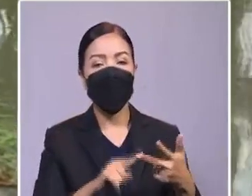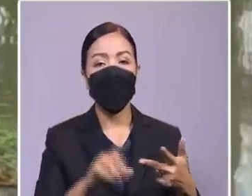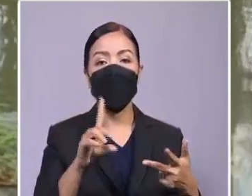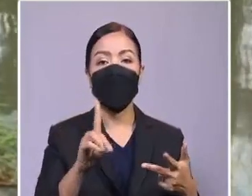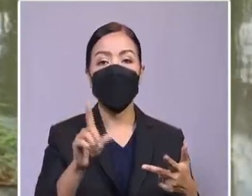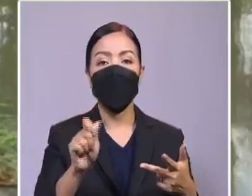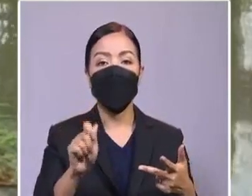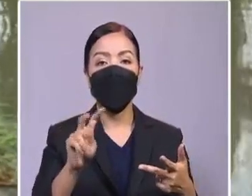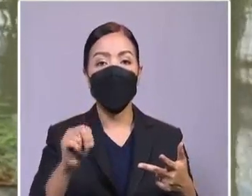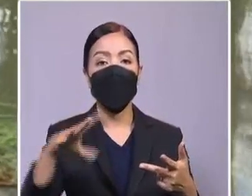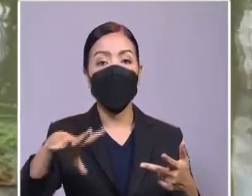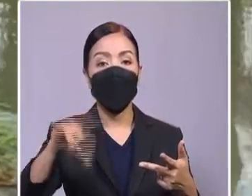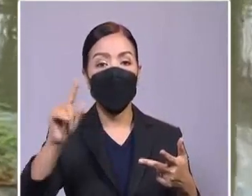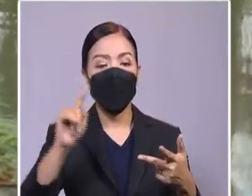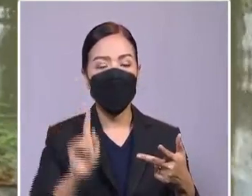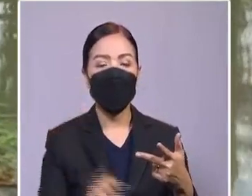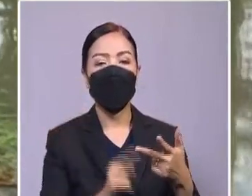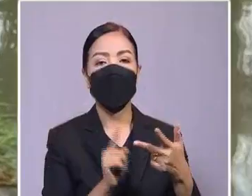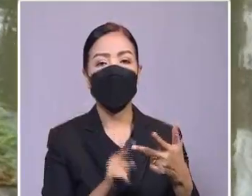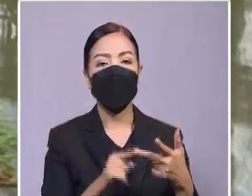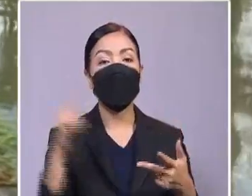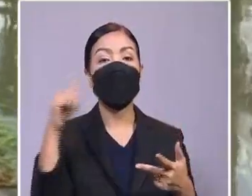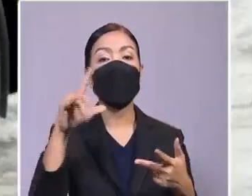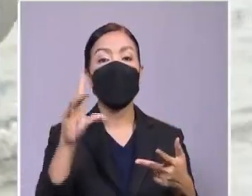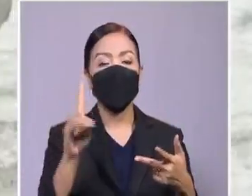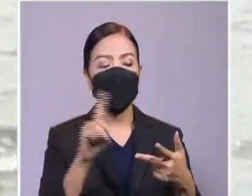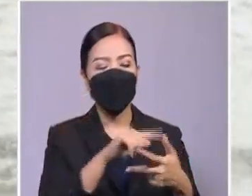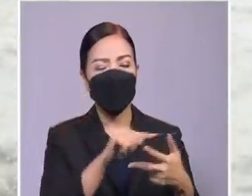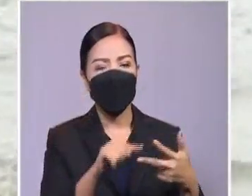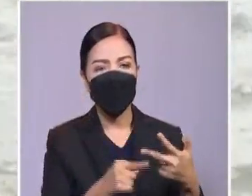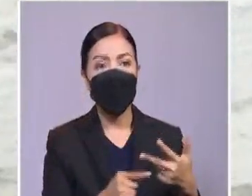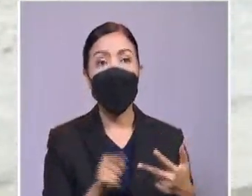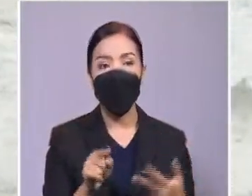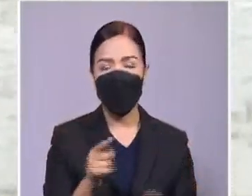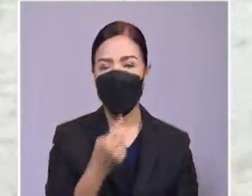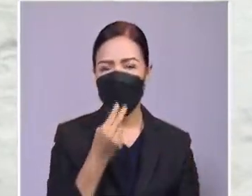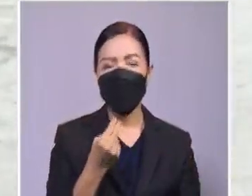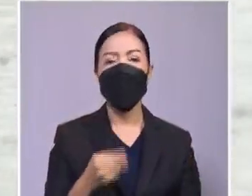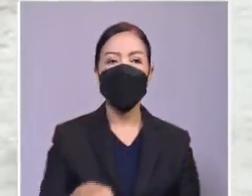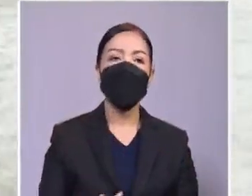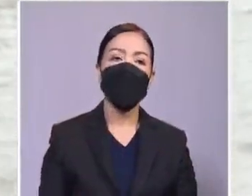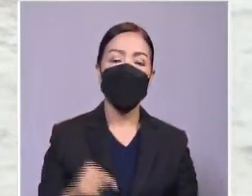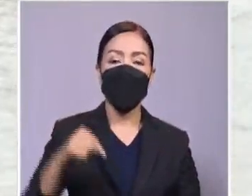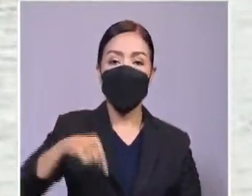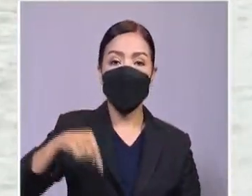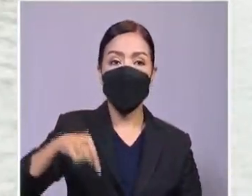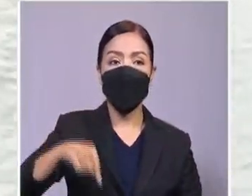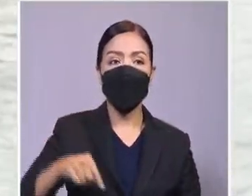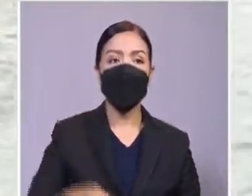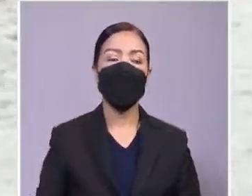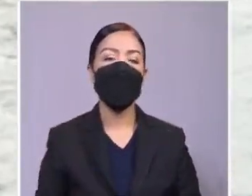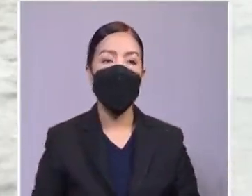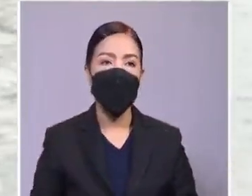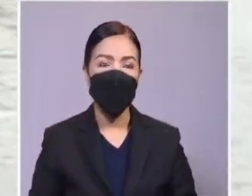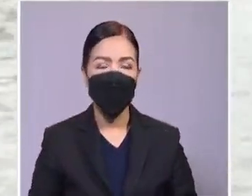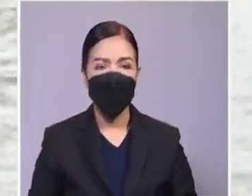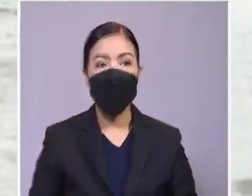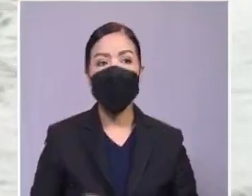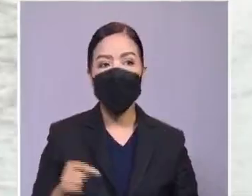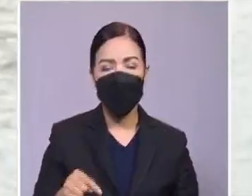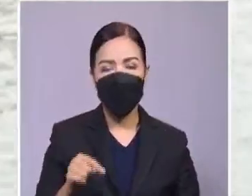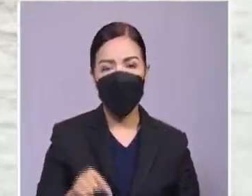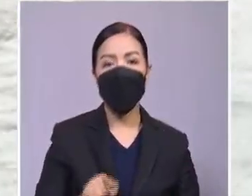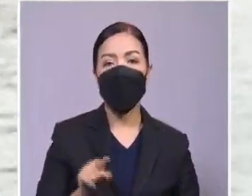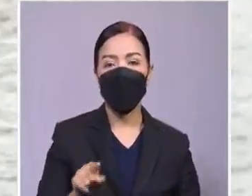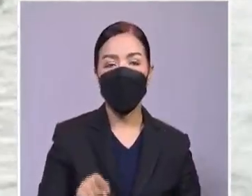เนื่องจนถึงช่วงเที่ยงตอนนี้เลยค่ะหลายๆจุดแม้ว่าจะระบายไปแล้วแต่อย่างจุดนี้ที่คุณผู้ชมเห็นที่ดิฉันยืนรายงานเนี่ยเส้นเลือดคลองประปาตรงนี้เนี่ยมันจะ